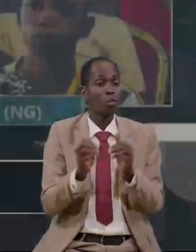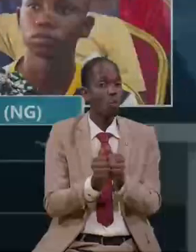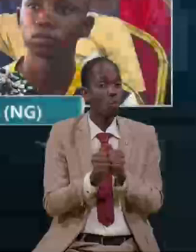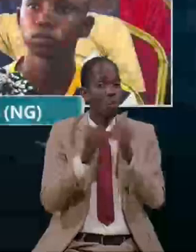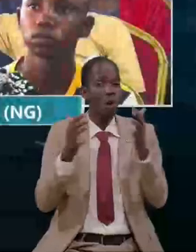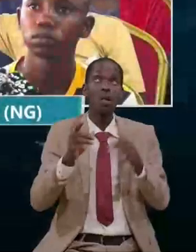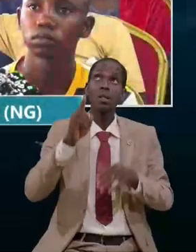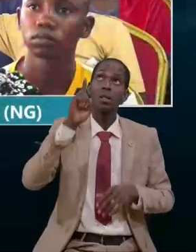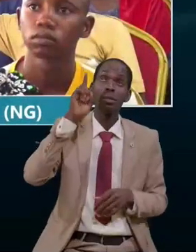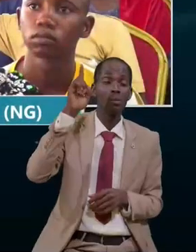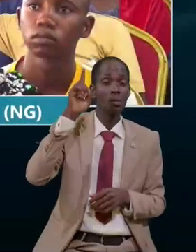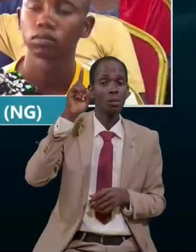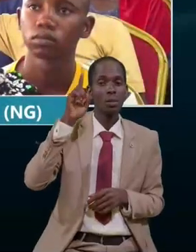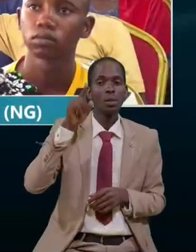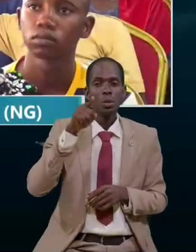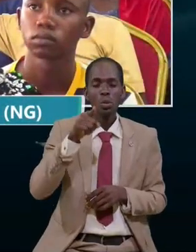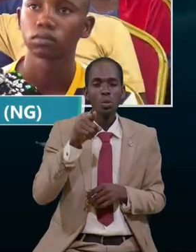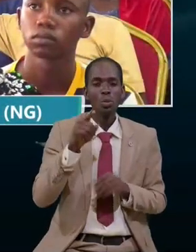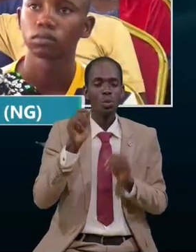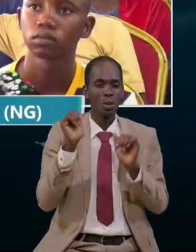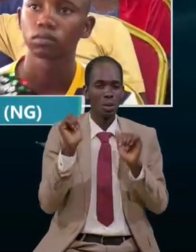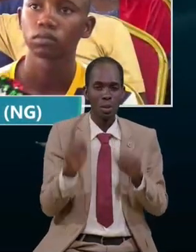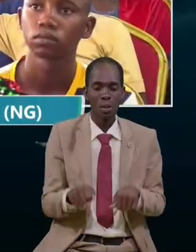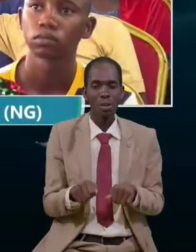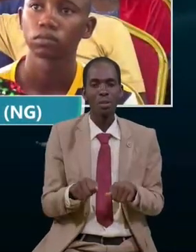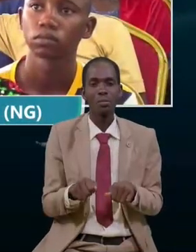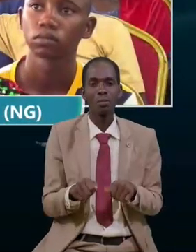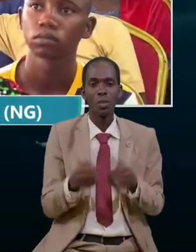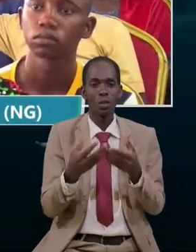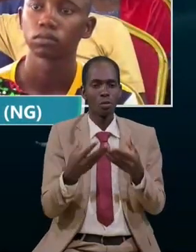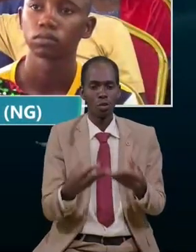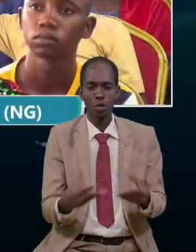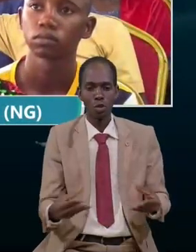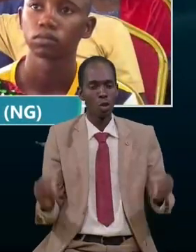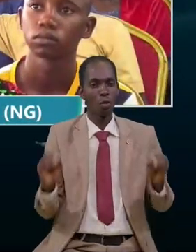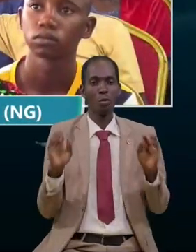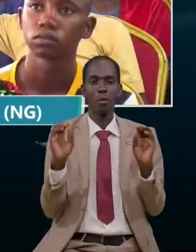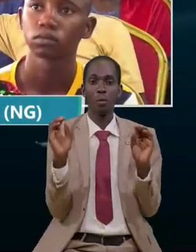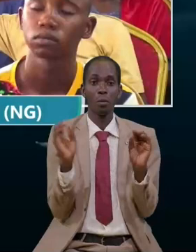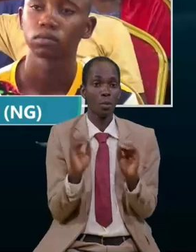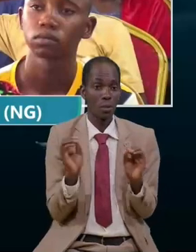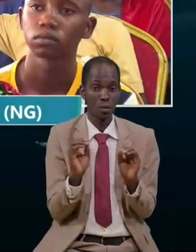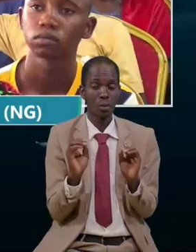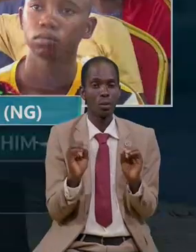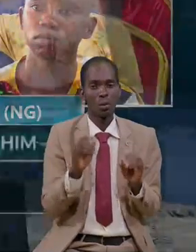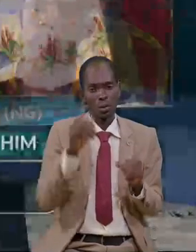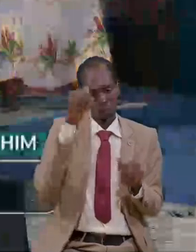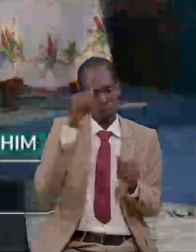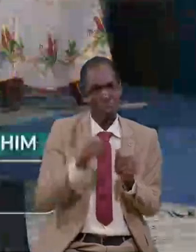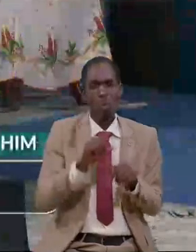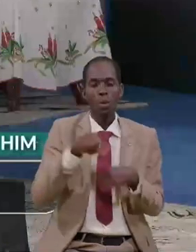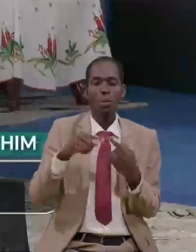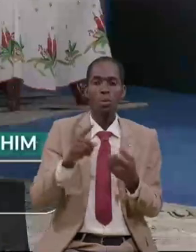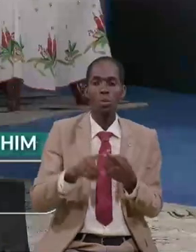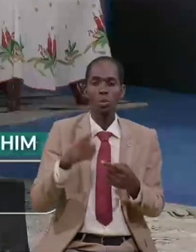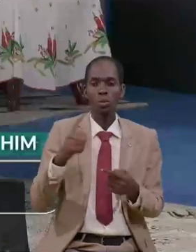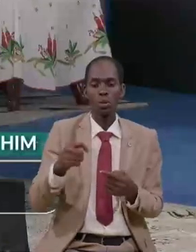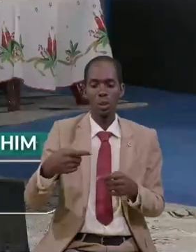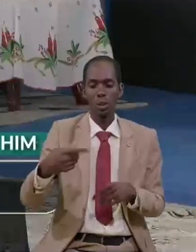Cinquièmement, sans lui, tu ne peux rien distiller. Rappelez-vous, quand tu vas au